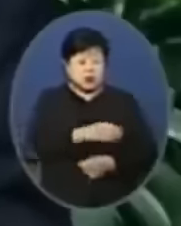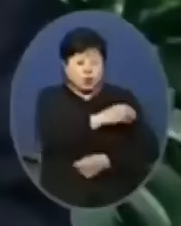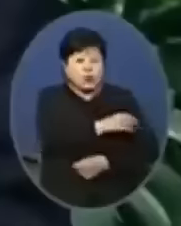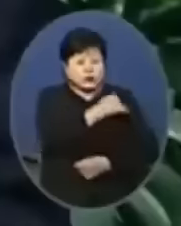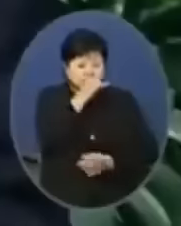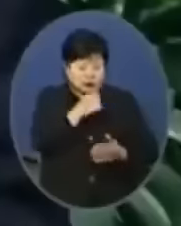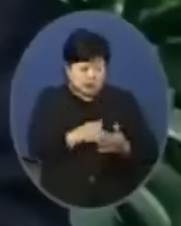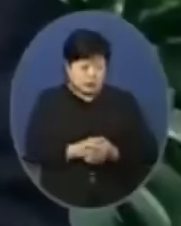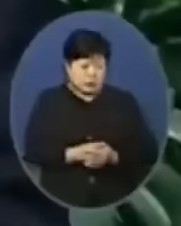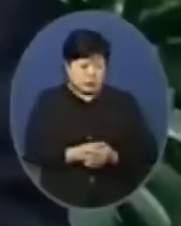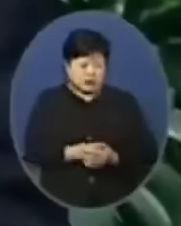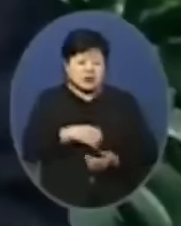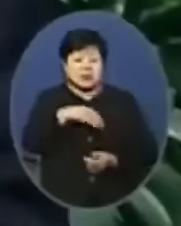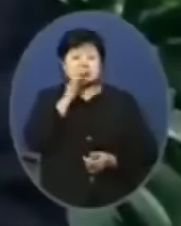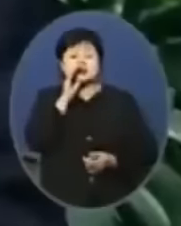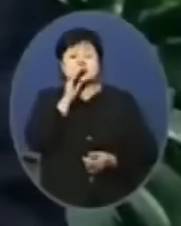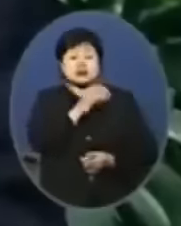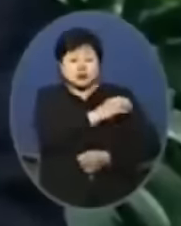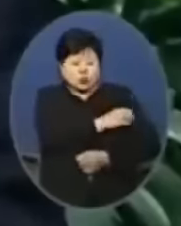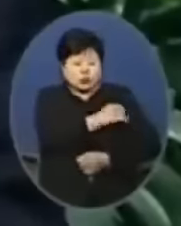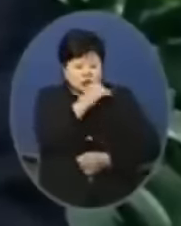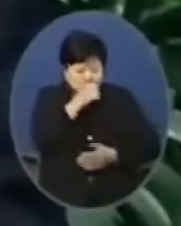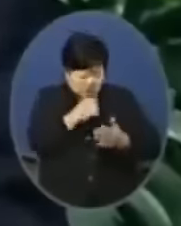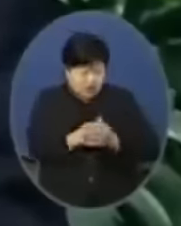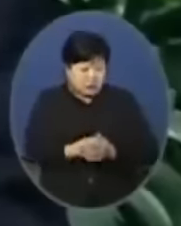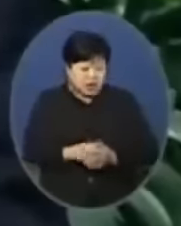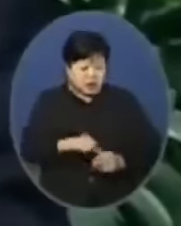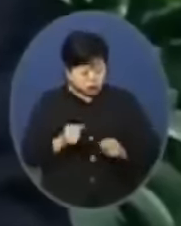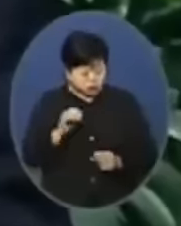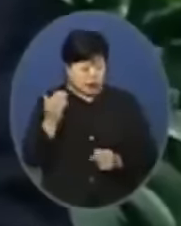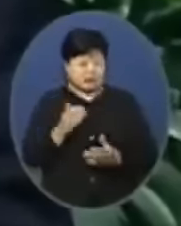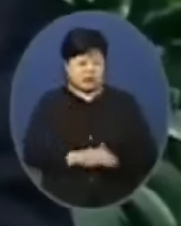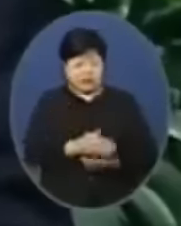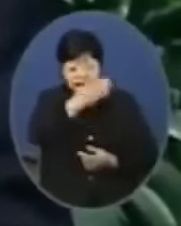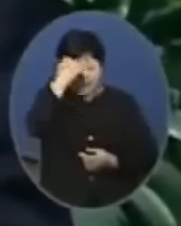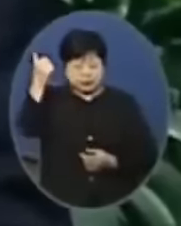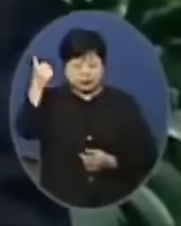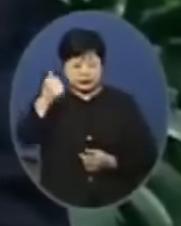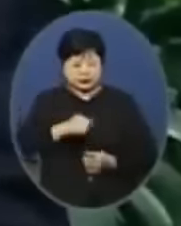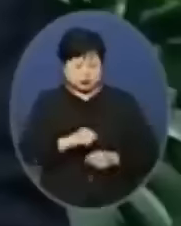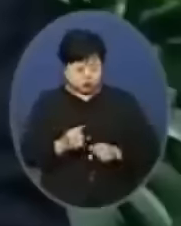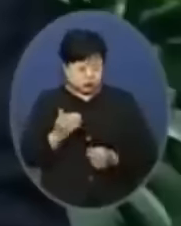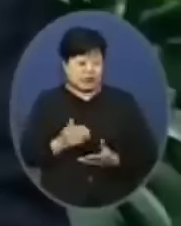것입니다. 나이를 먹어도 그 말 한마디에 권능이 있어요. 권능은